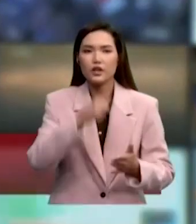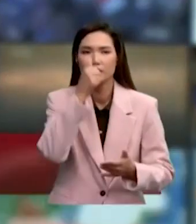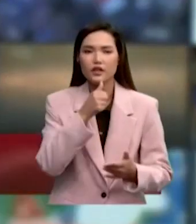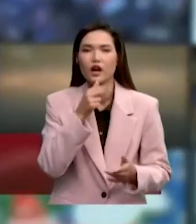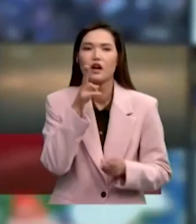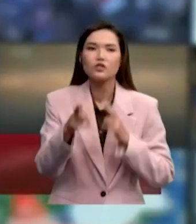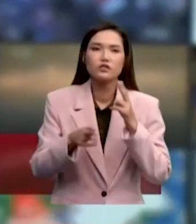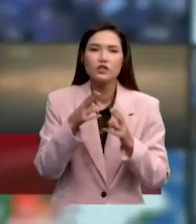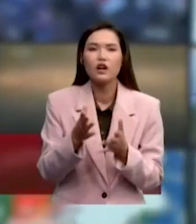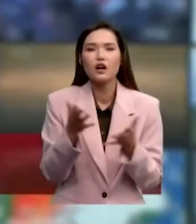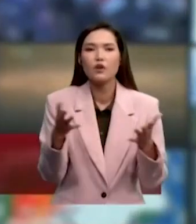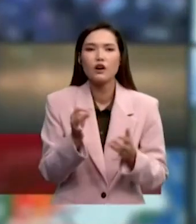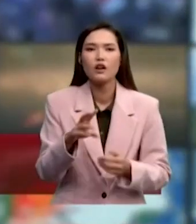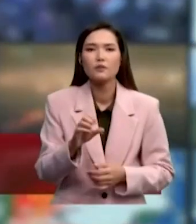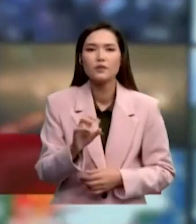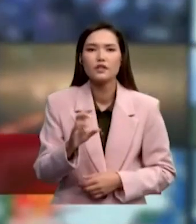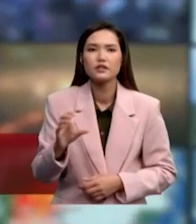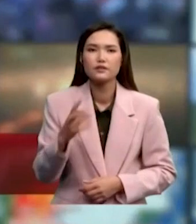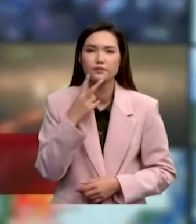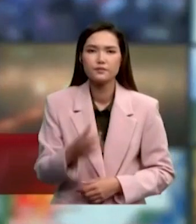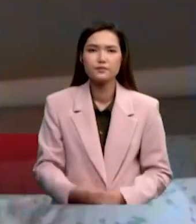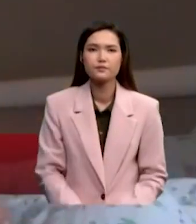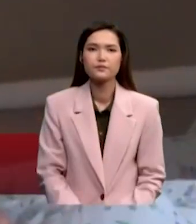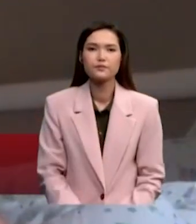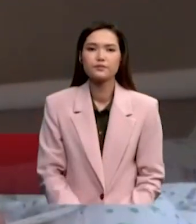айқайы мен Айман Сағатай танысып қайтты.